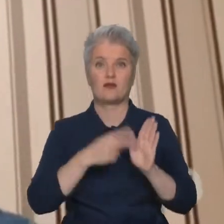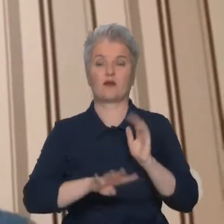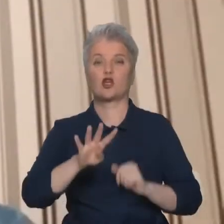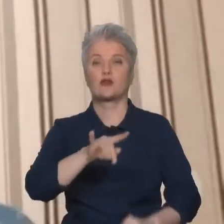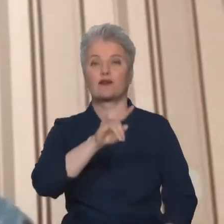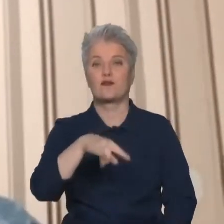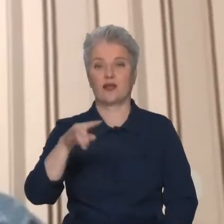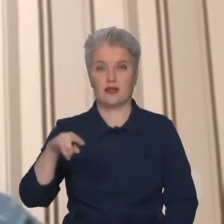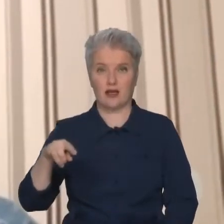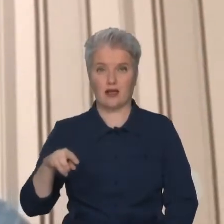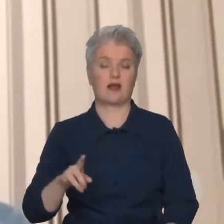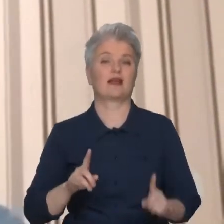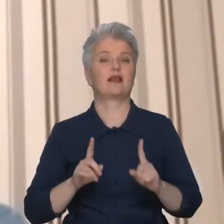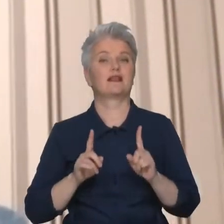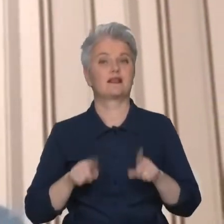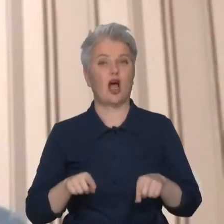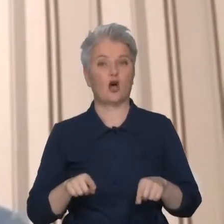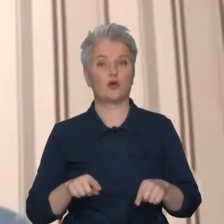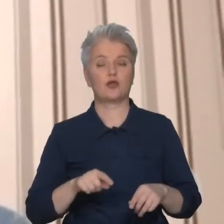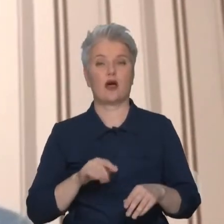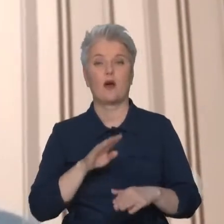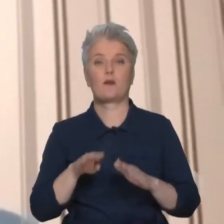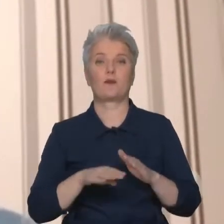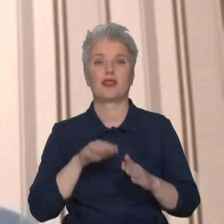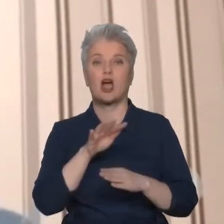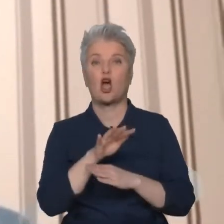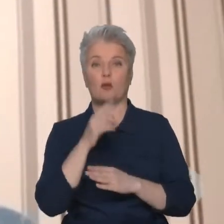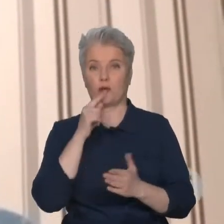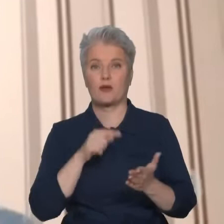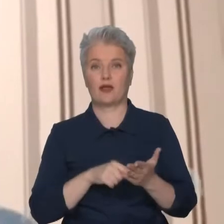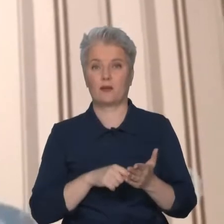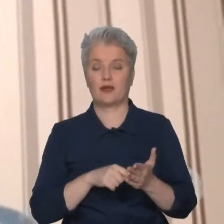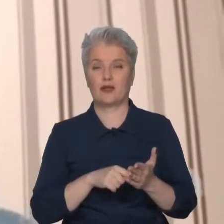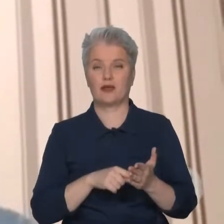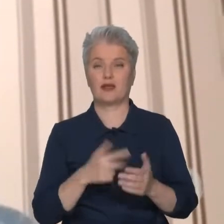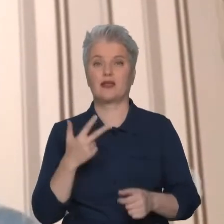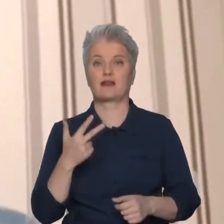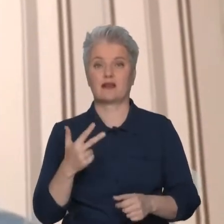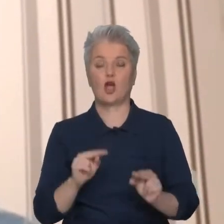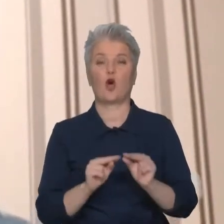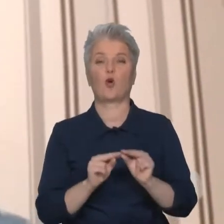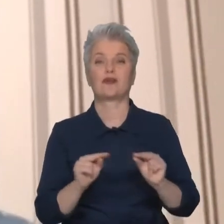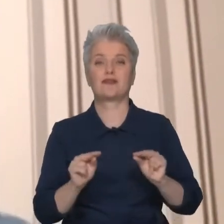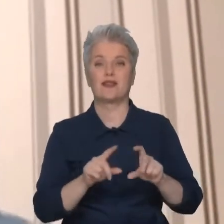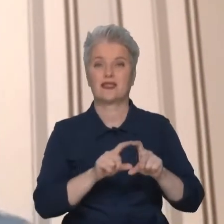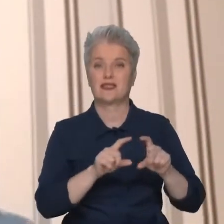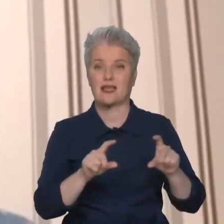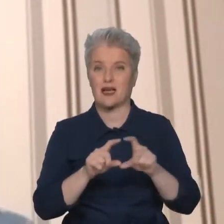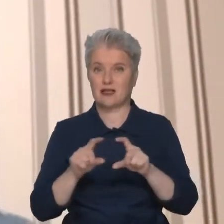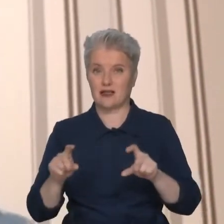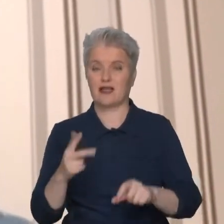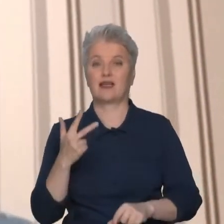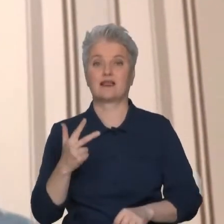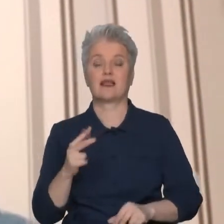вікна. Також під обстріл, як вже було сказано, потрапили 3 освітні заклади, 3 лікувальні